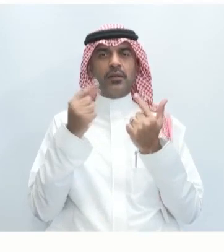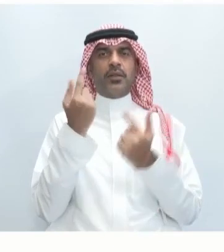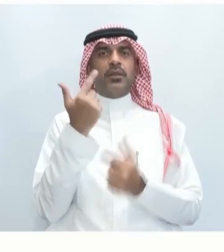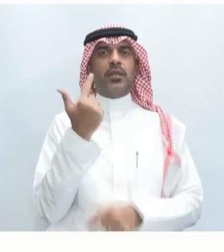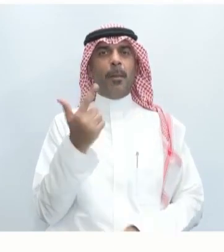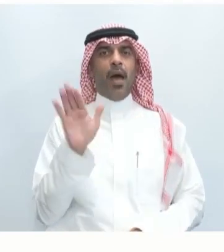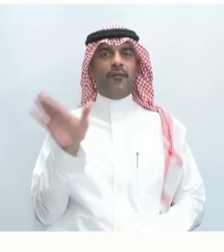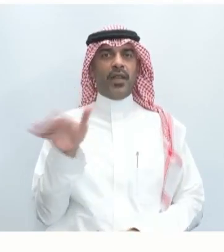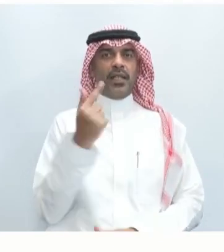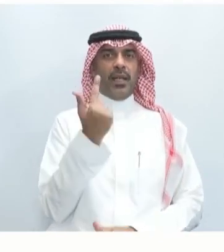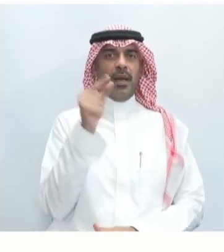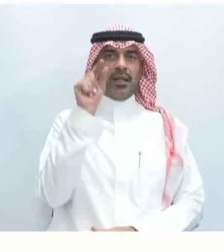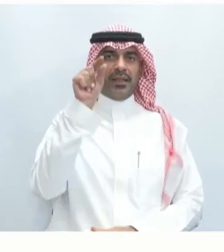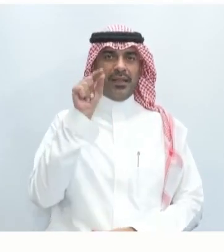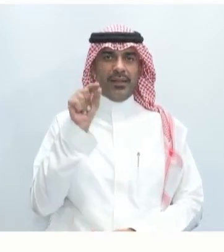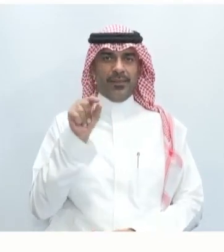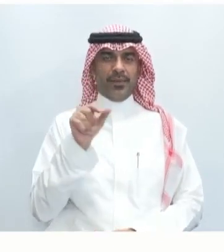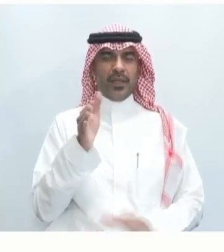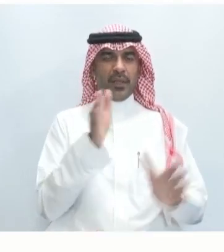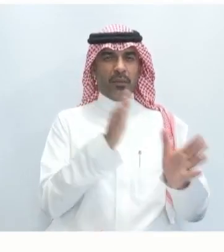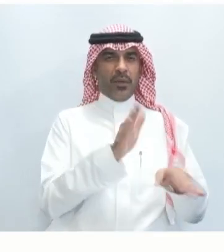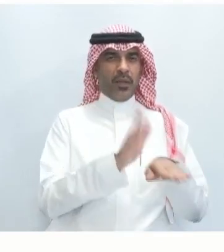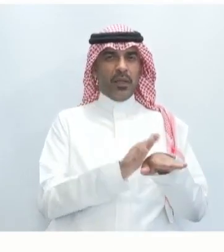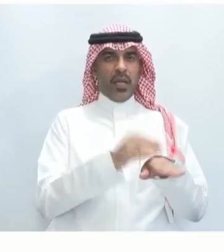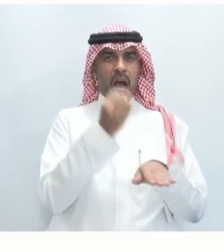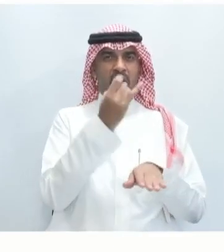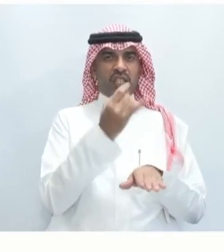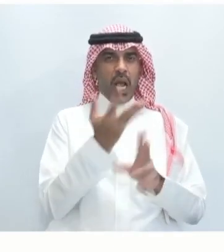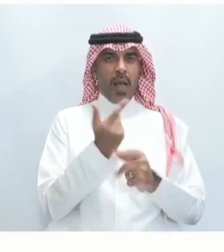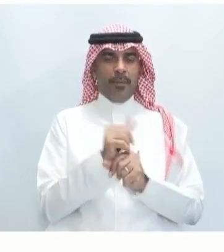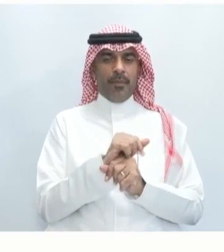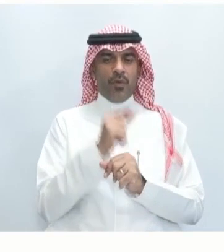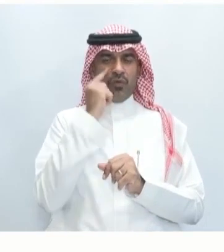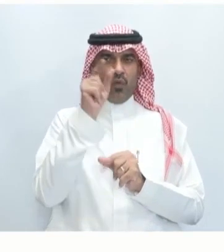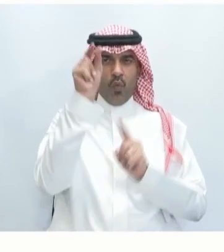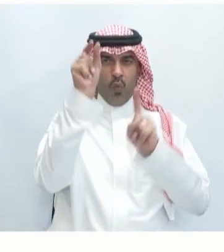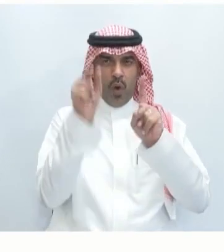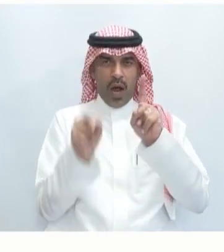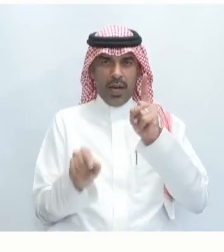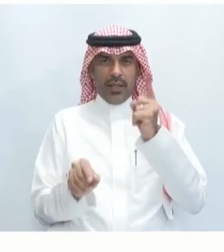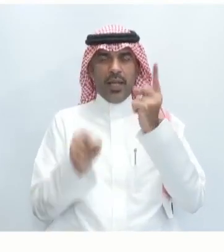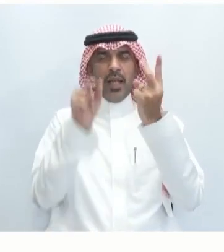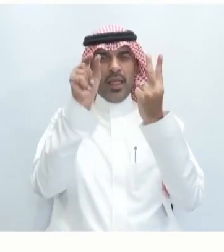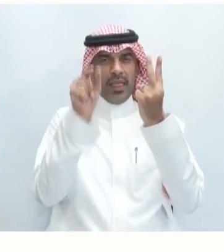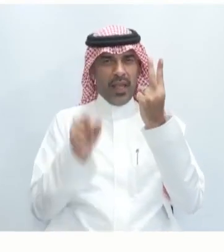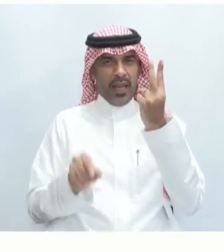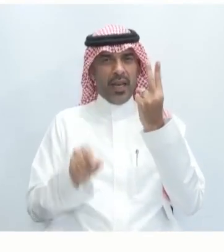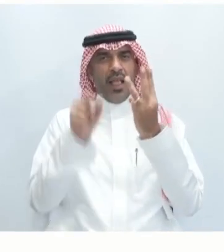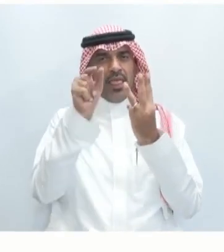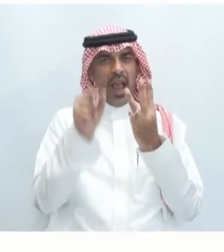لدينا سبعه احاد طيب العشرات كم لدينا ابنائي وبناتي واحد اثنان